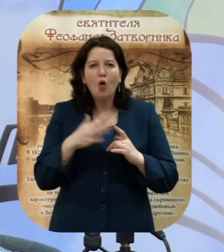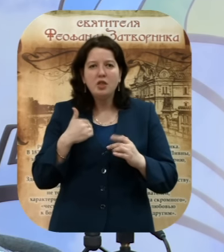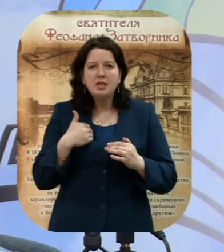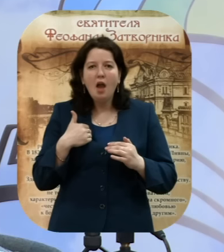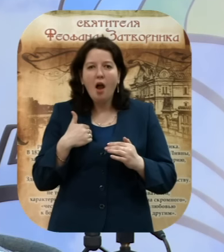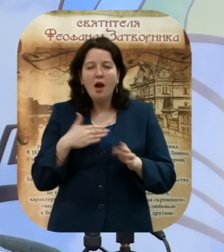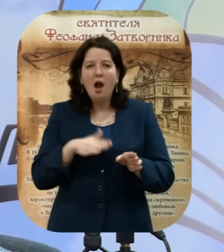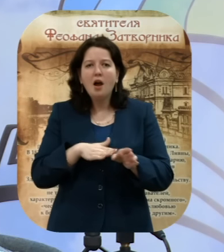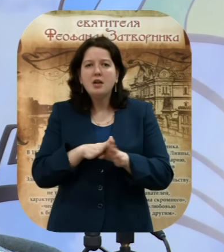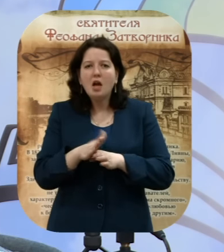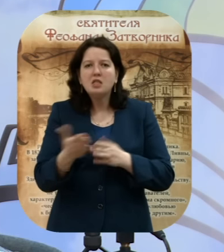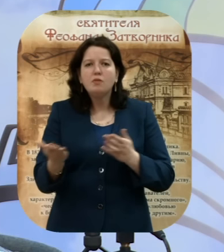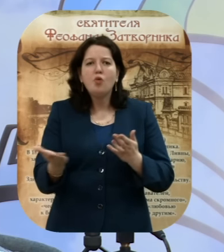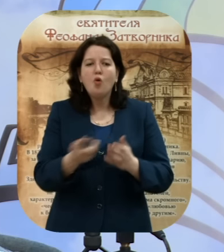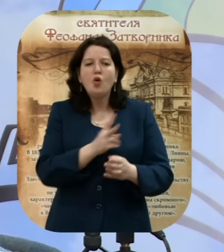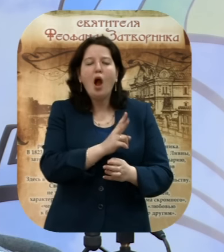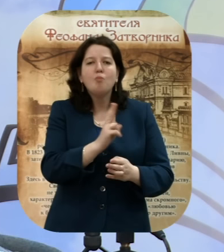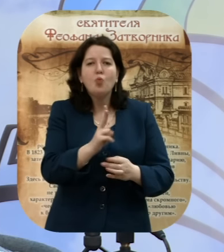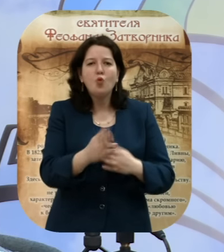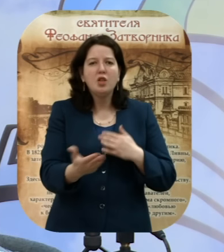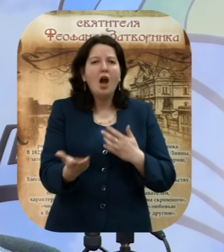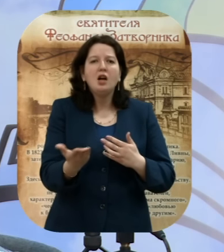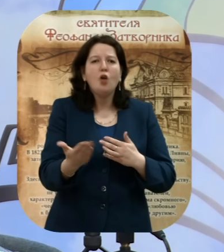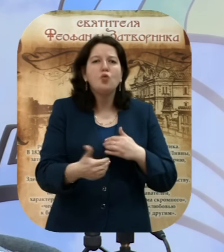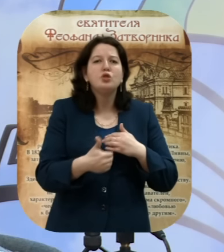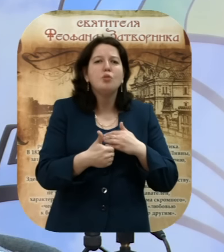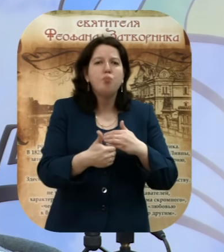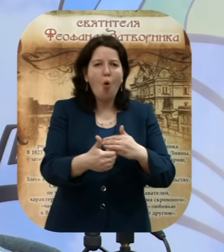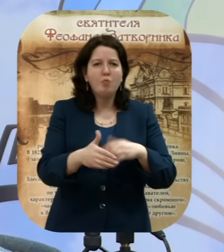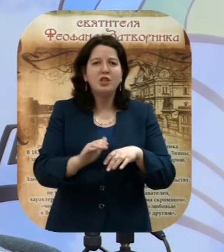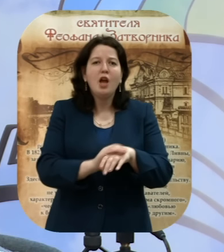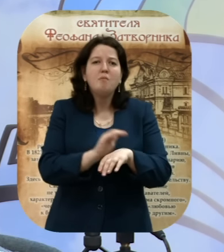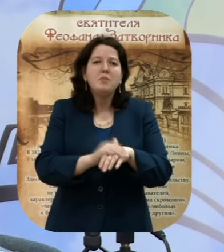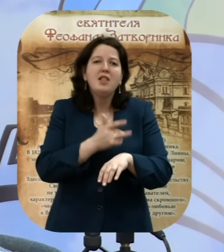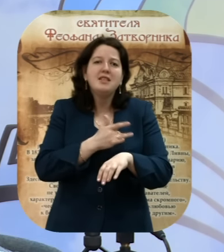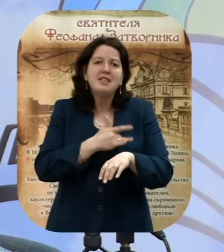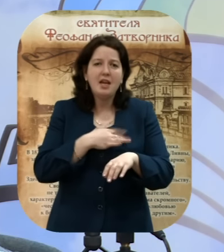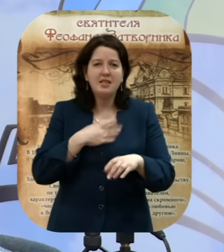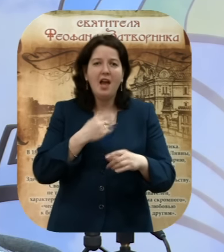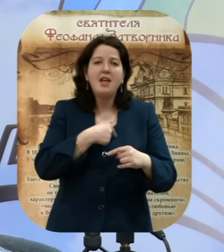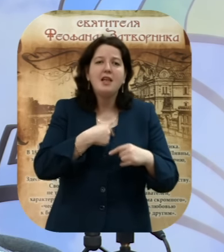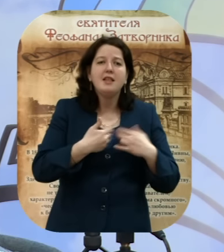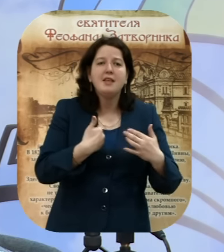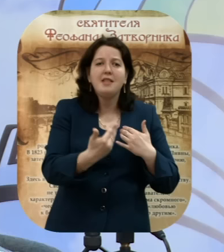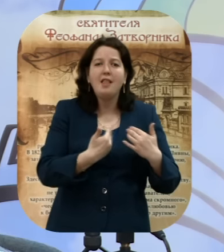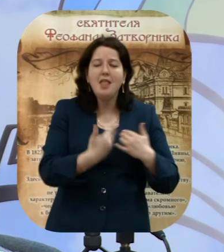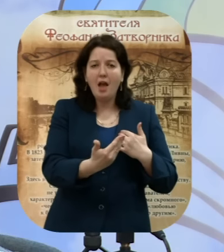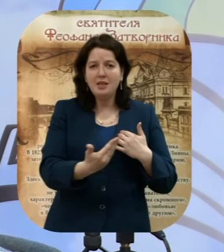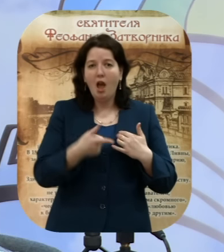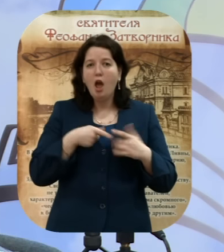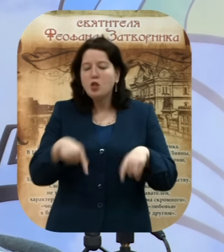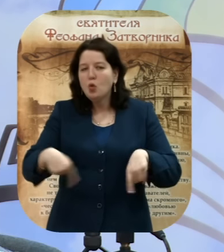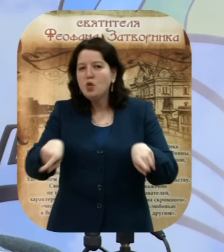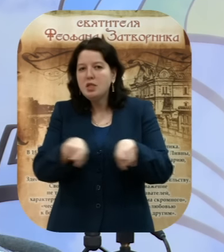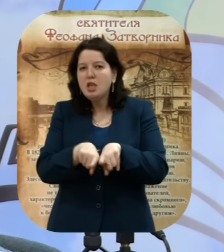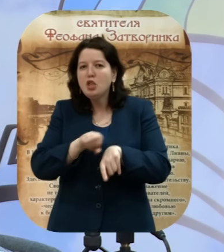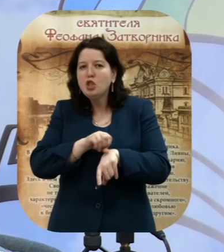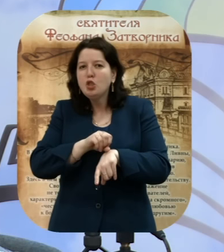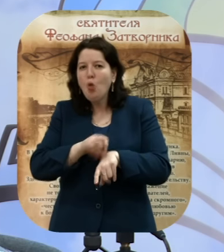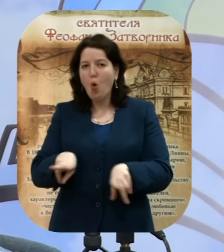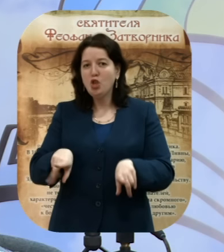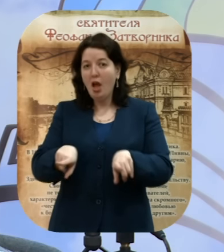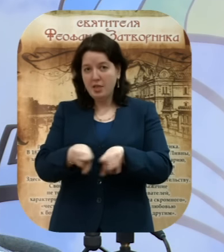кому-то какую-то помощь, да, и там милосердие или сострадание, то и здесь тоже, что